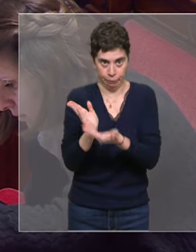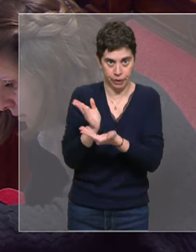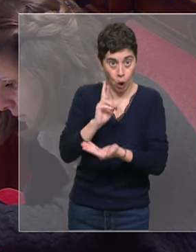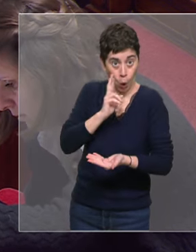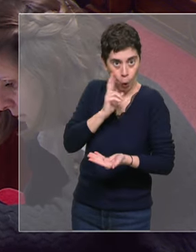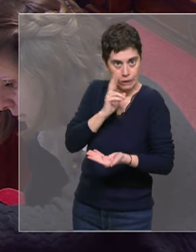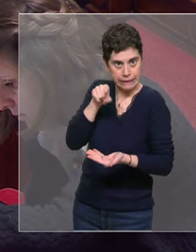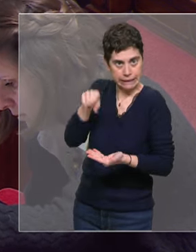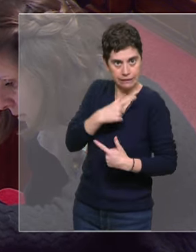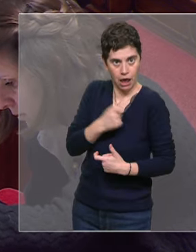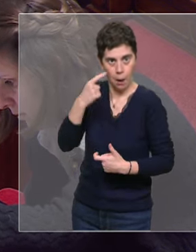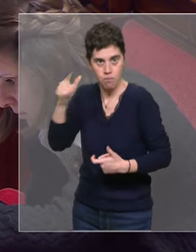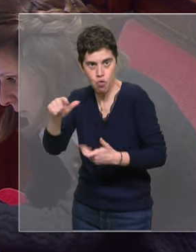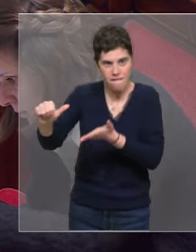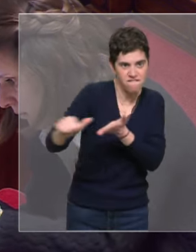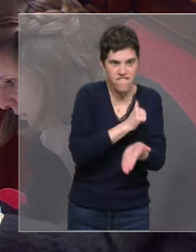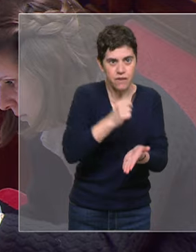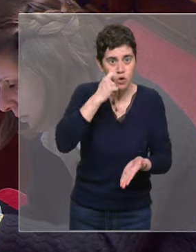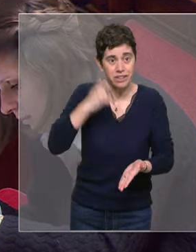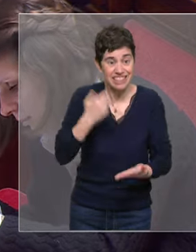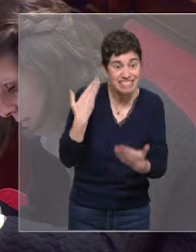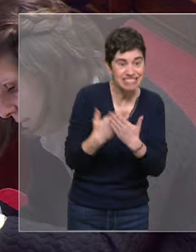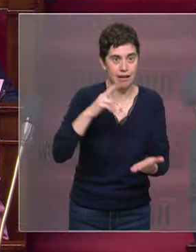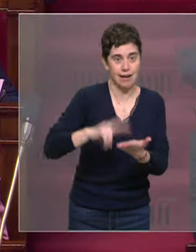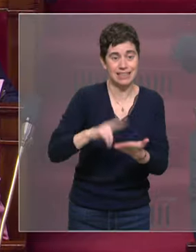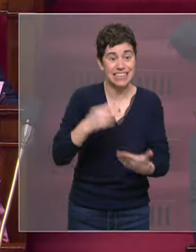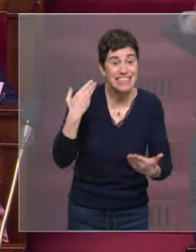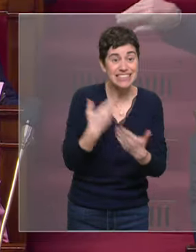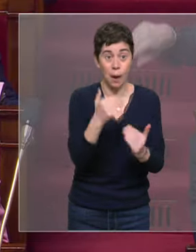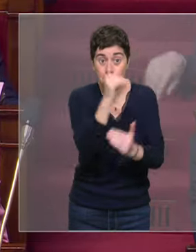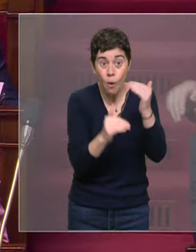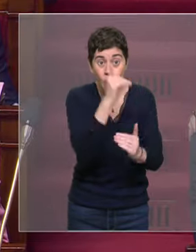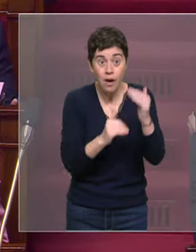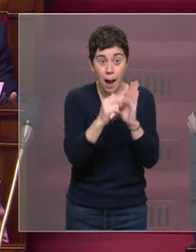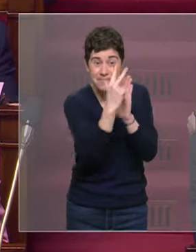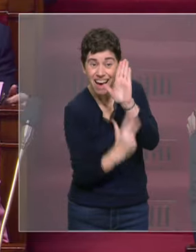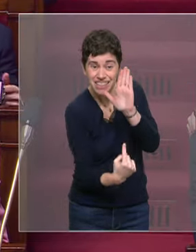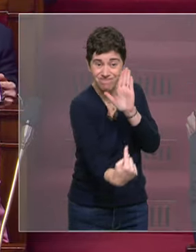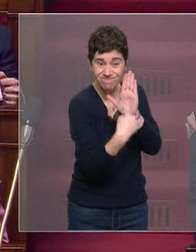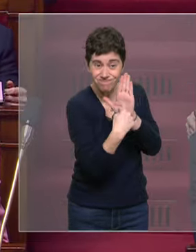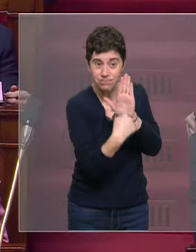à la Russie pour écraser les Ukrainiens. C'est ça la réalité, c'était dans votre programme.